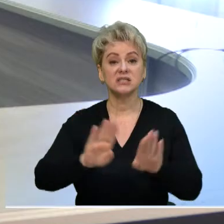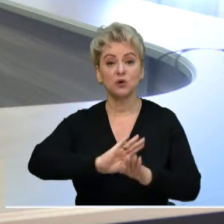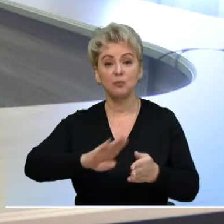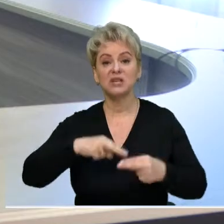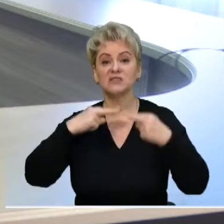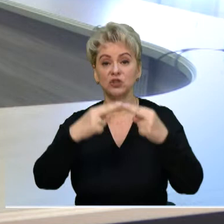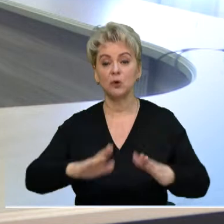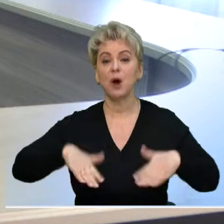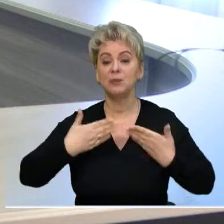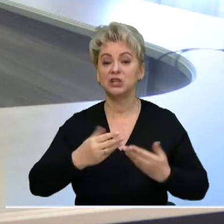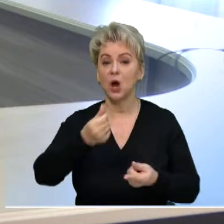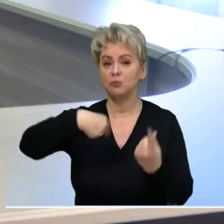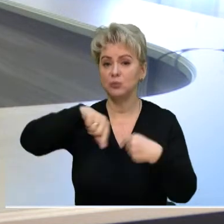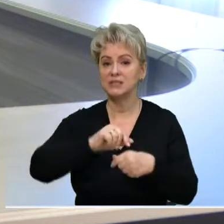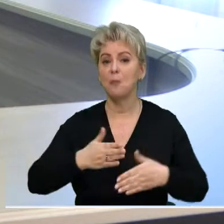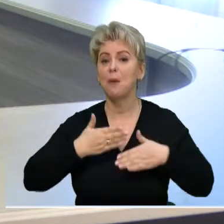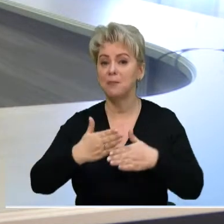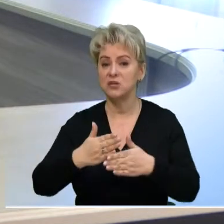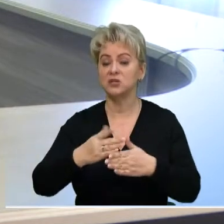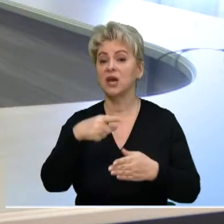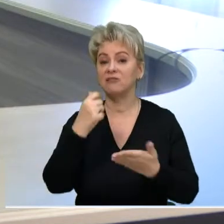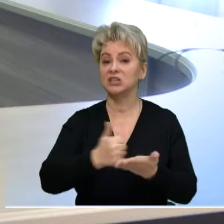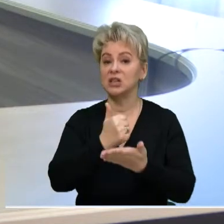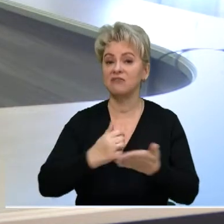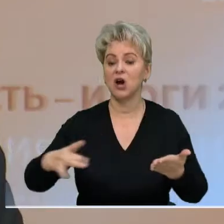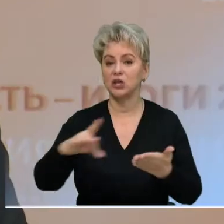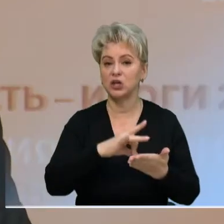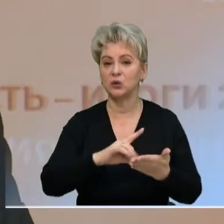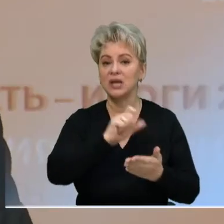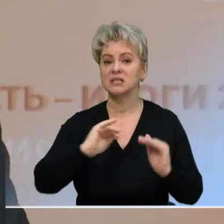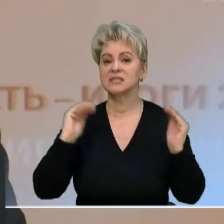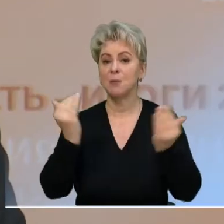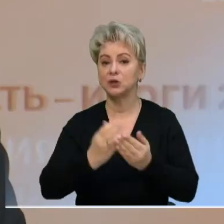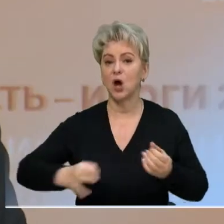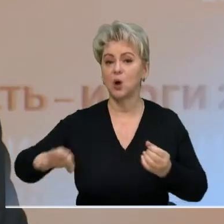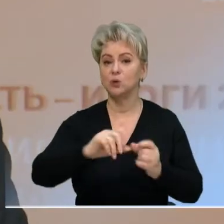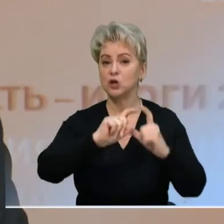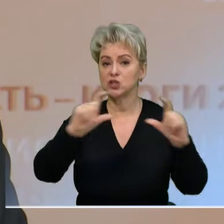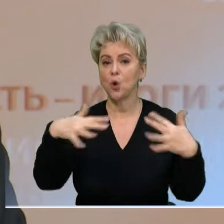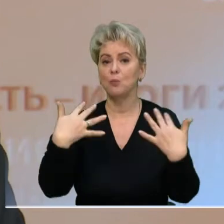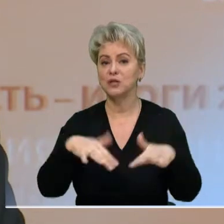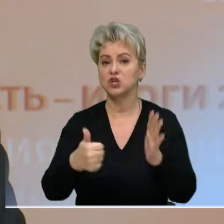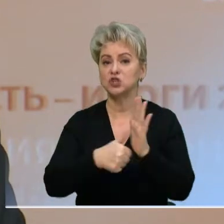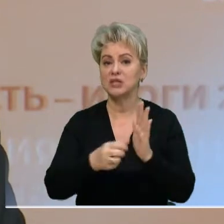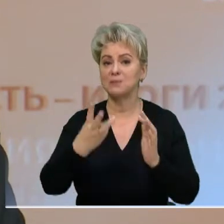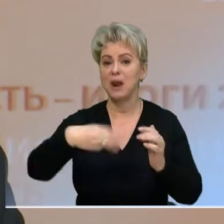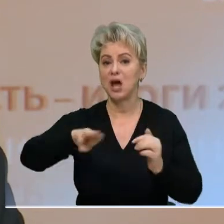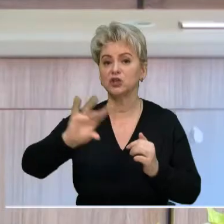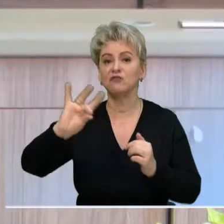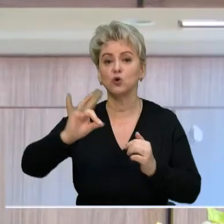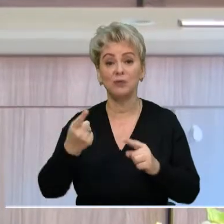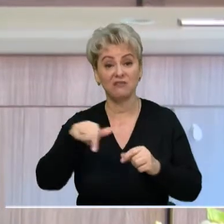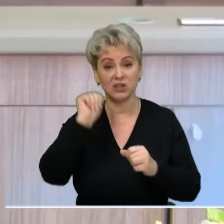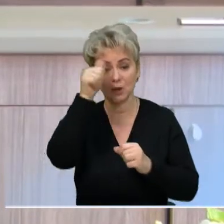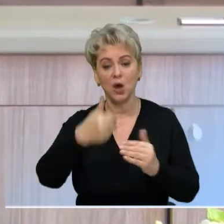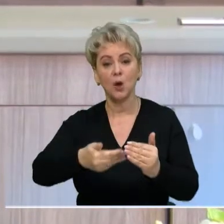внимания и предложения бизнеса по мерам поддержки, заверил глава региона. Из-за пандемии областной бюджет потерял 6 миллиардов рублей. В этом